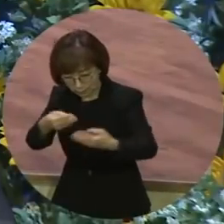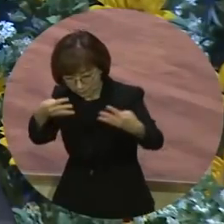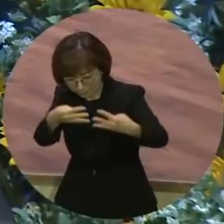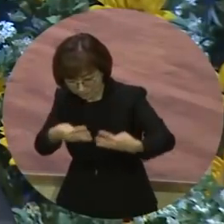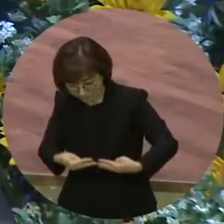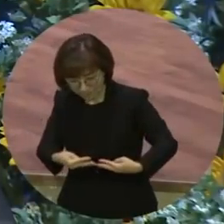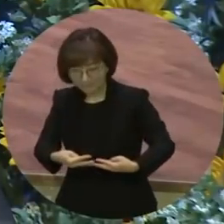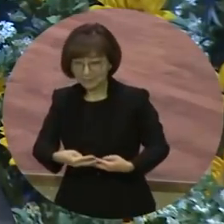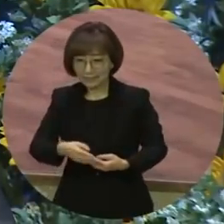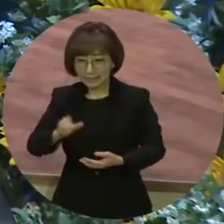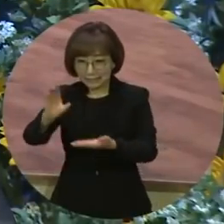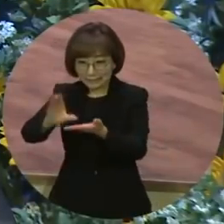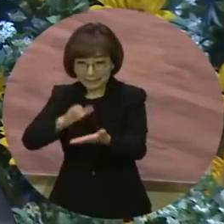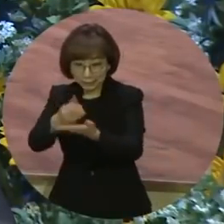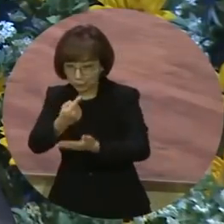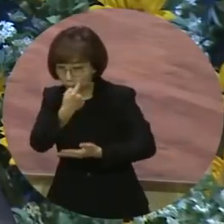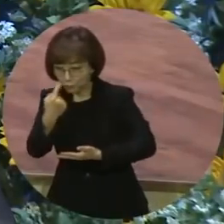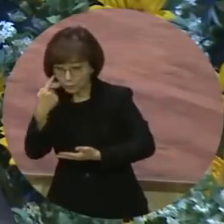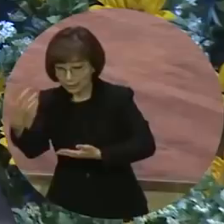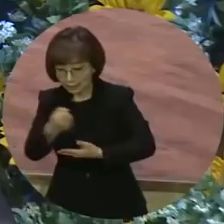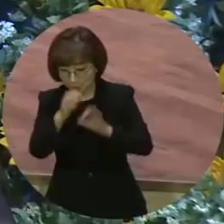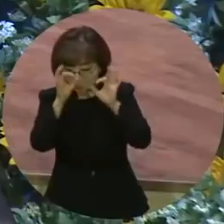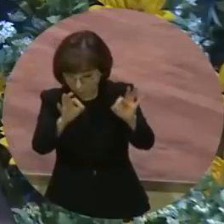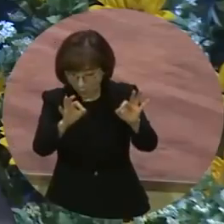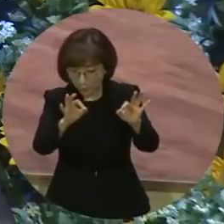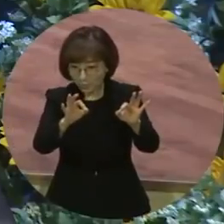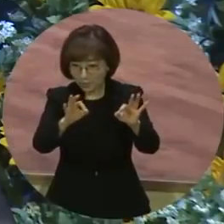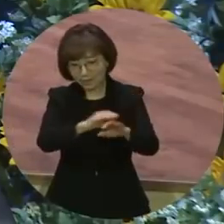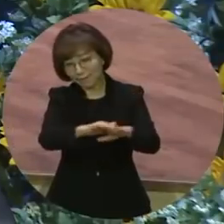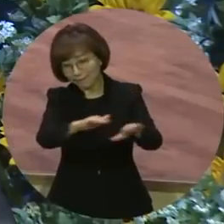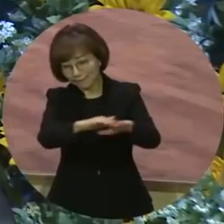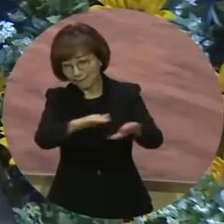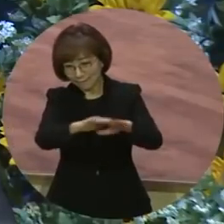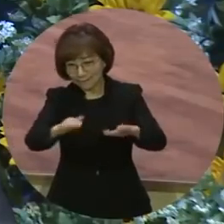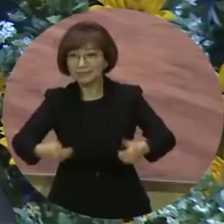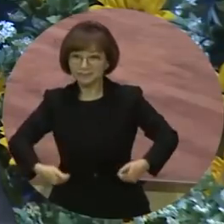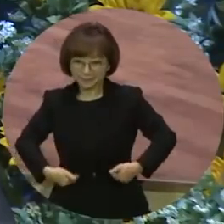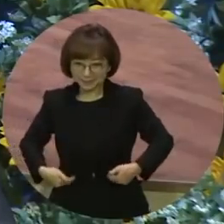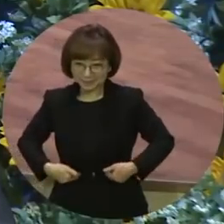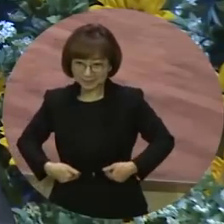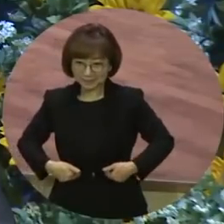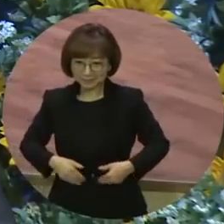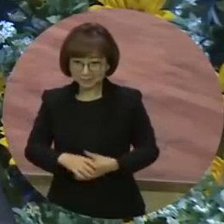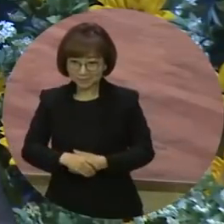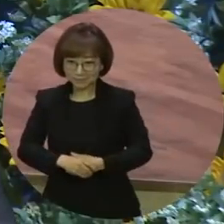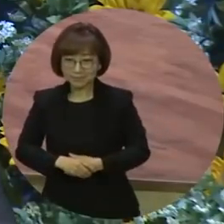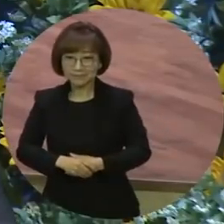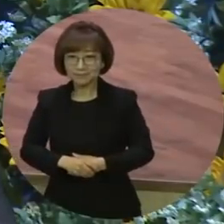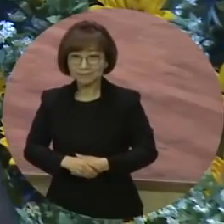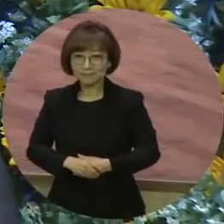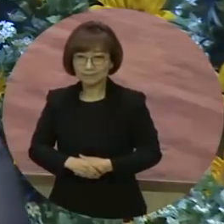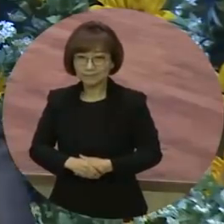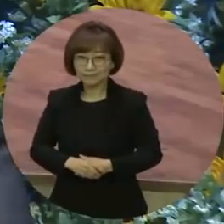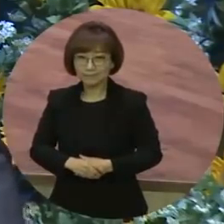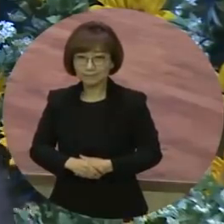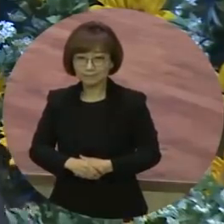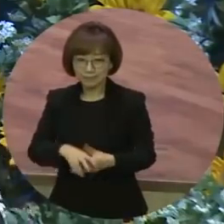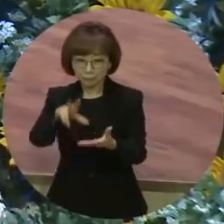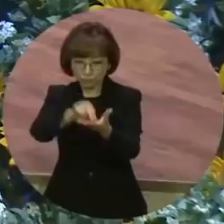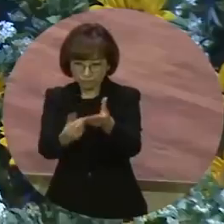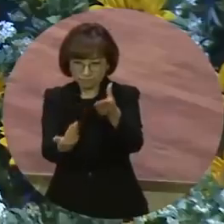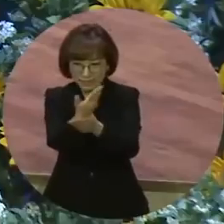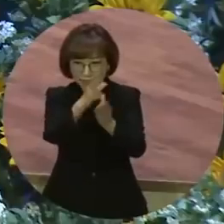그리스도 눈으로 보고 그리스도 눈으로 해석하고 그리스도 눈으로 여러분이 이 모든 문제를 판단해야 돼요. 그렇지 못하면